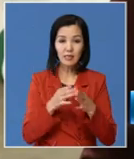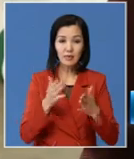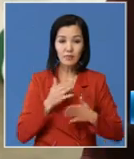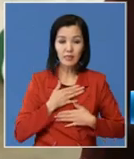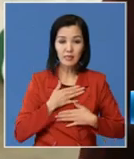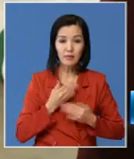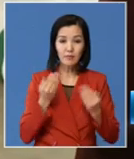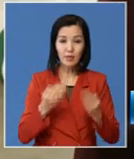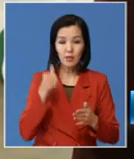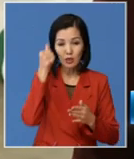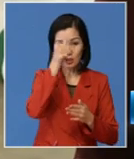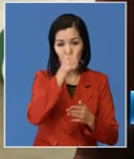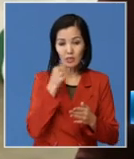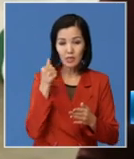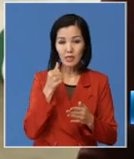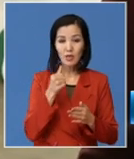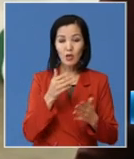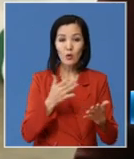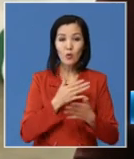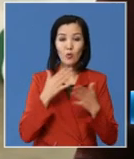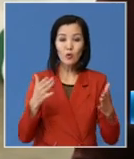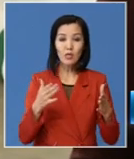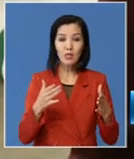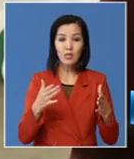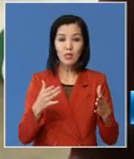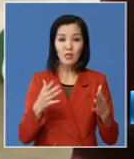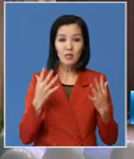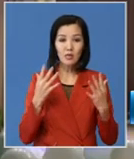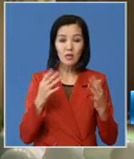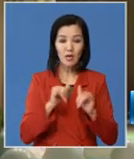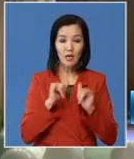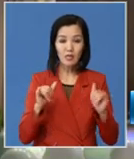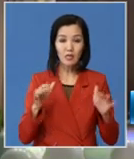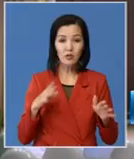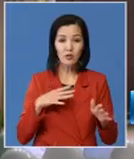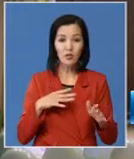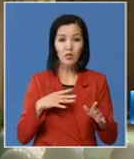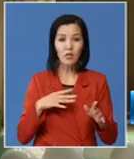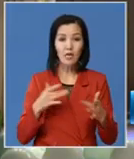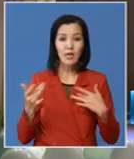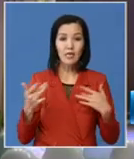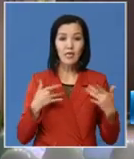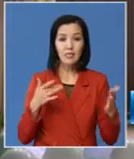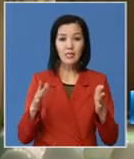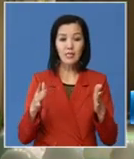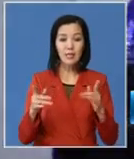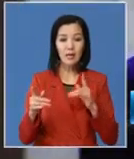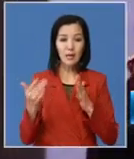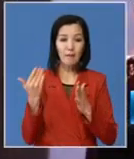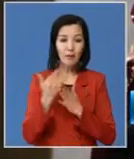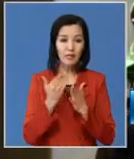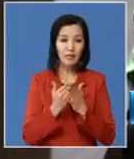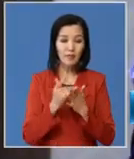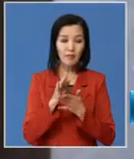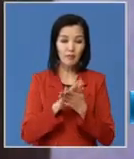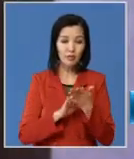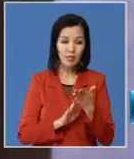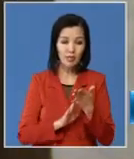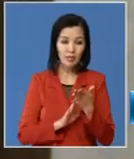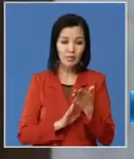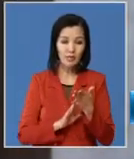болмағанда Қазақстанның құрметті журналисті қазір спорт саласында жүруі мүмкін екен. Өйткені алғашқы оқыған мамандығы дене